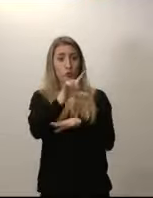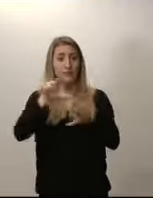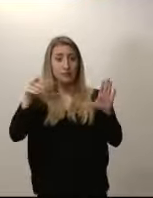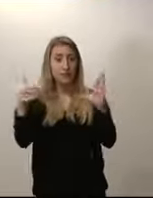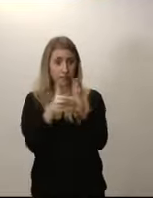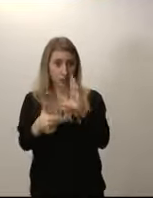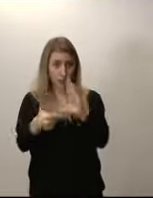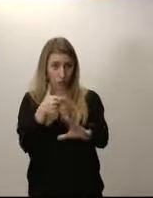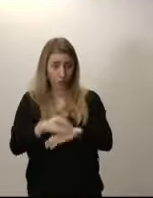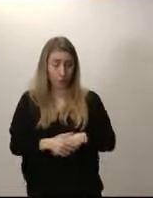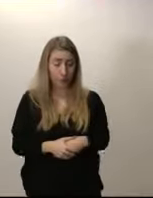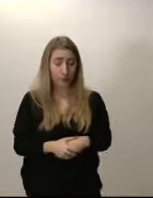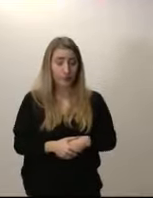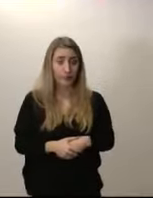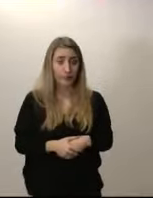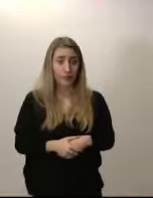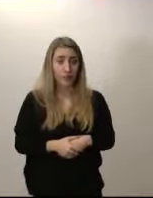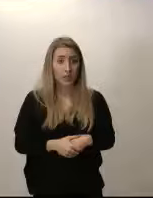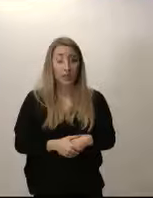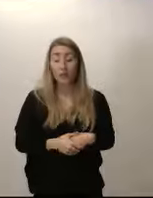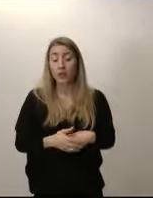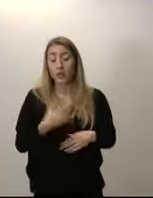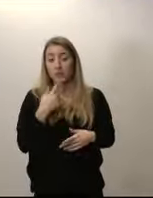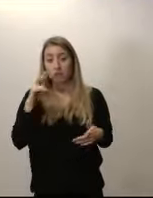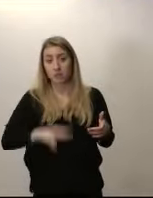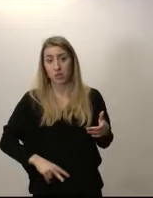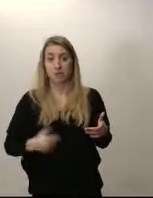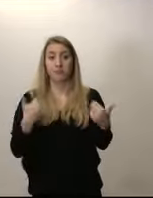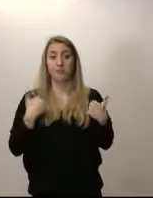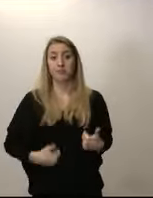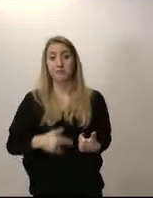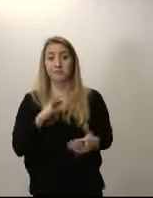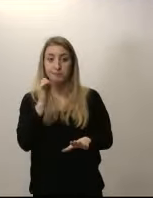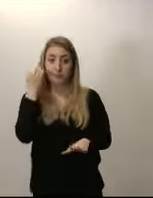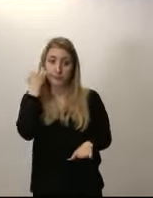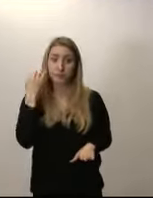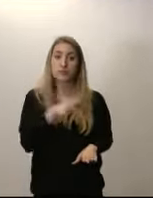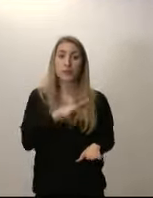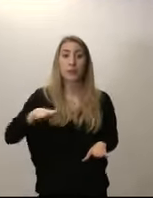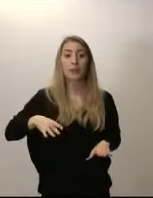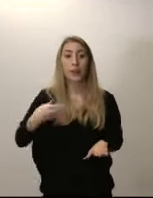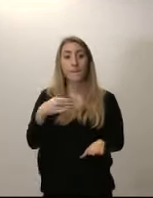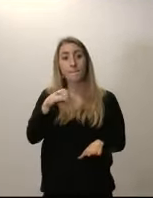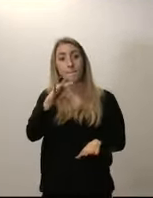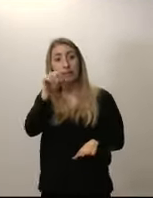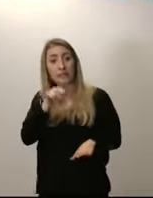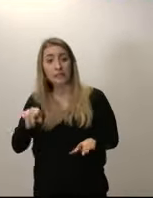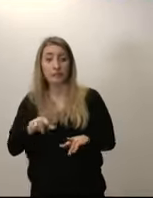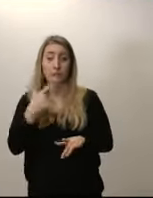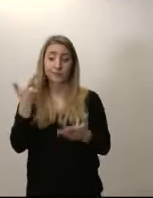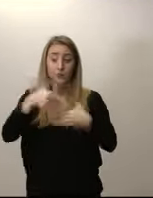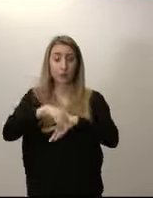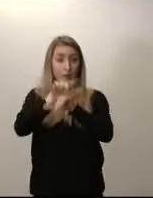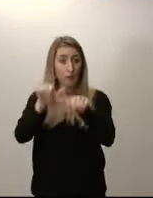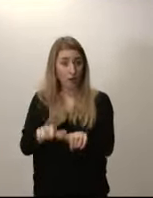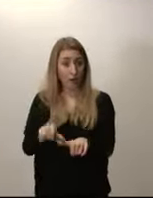euros. Je regrette franchement que Mme Vest n'est pas présente ce soir, parce qu'elle